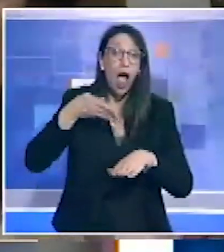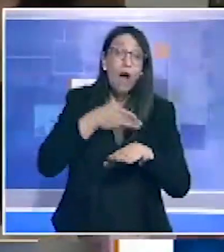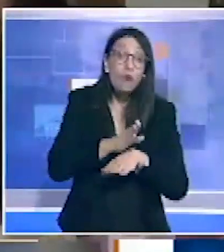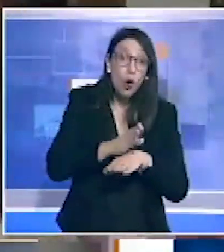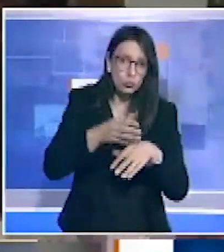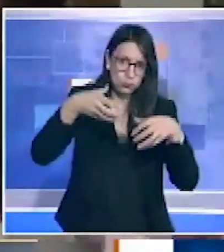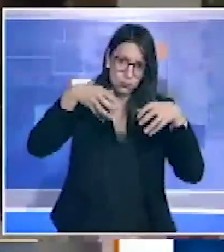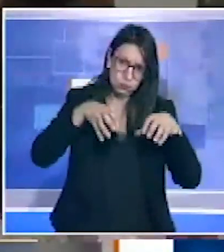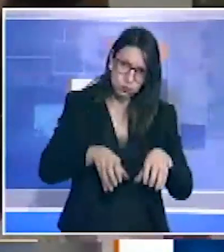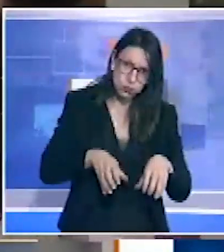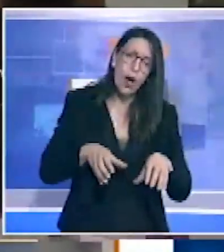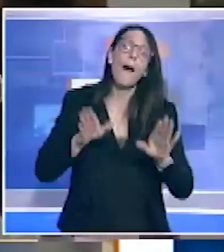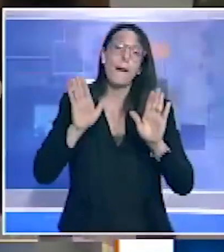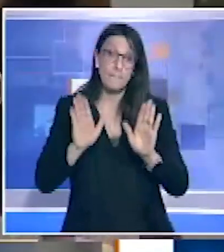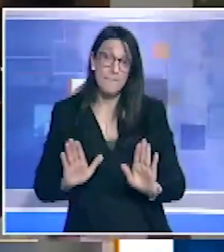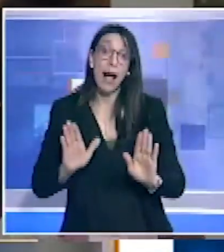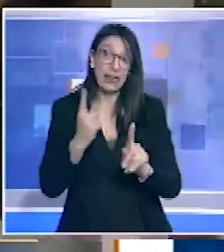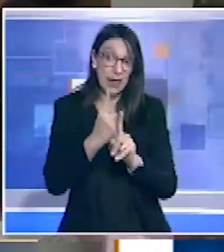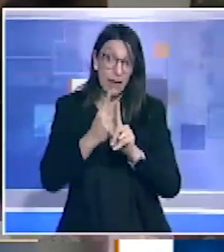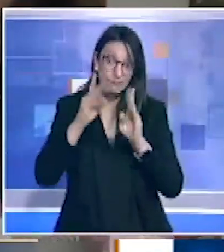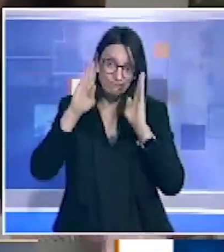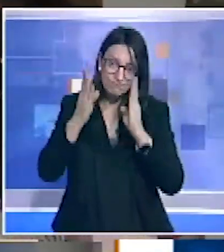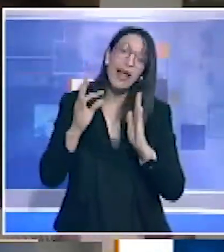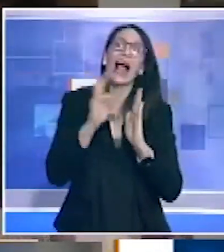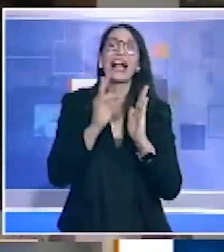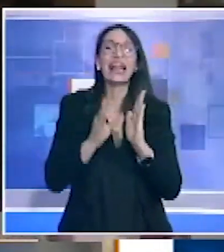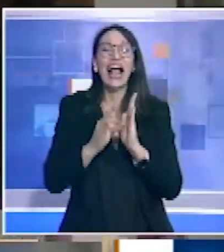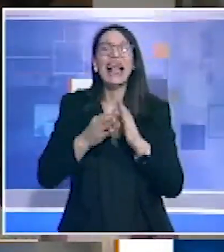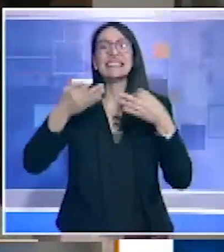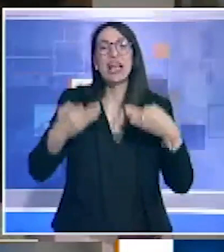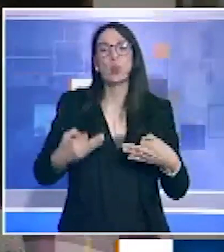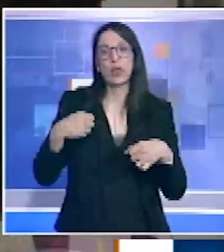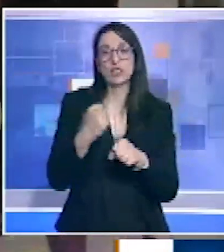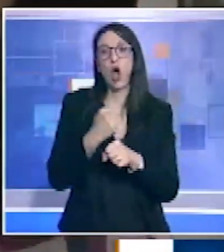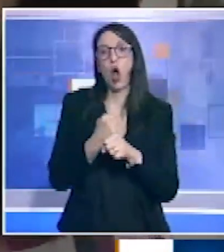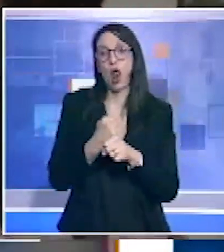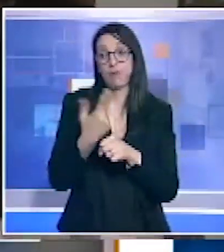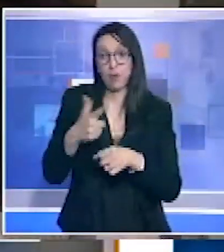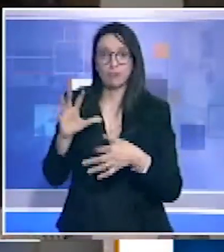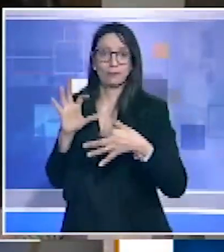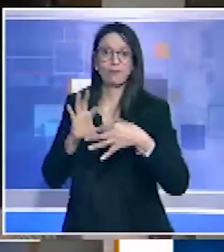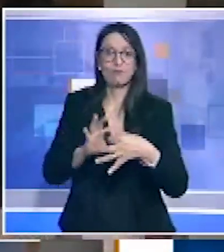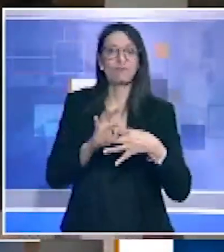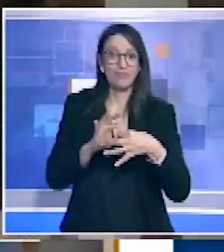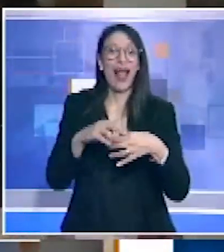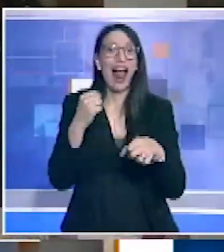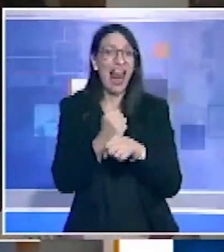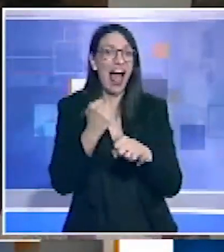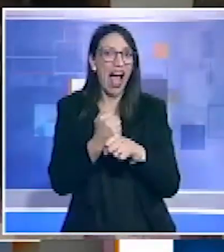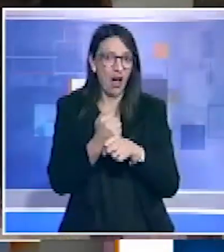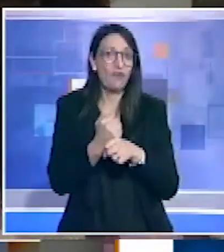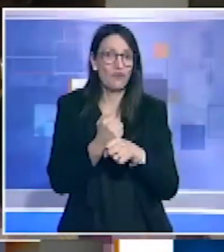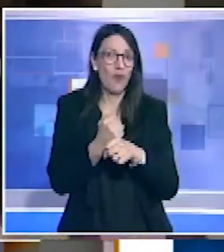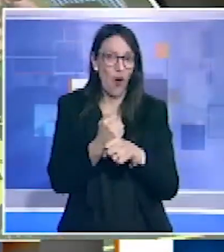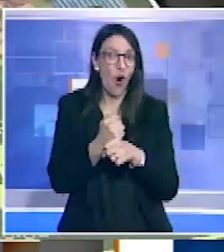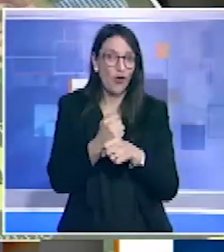diminuiscono ma è comunque dattenzionali il dato della sicurezza sul lavoro perché correlato anche alla forza lavoro che di per sé